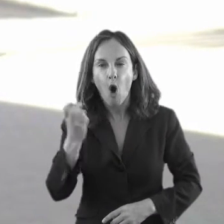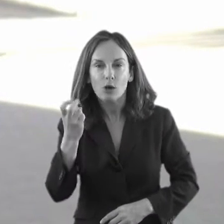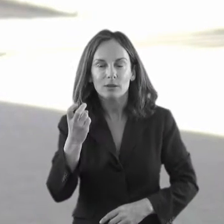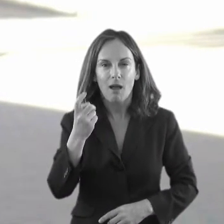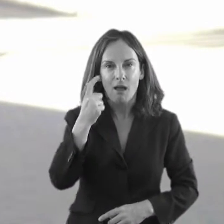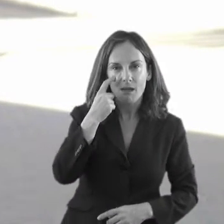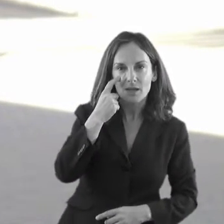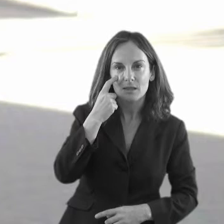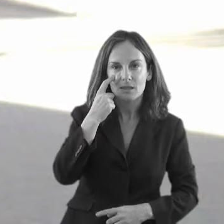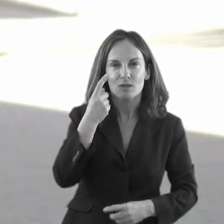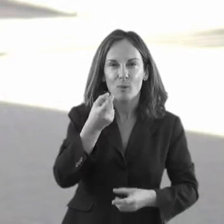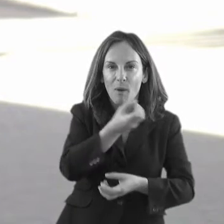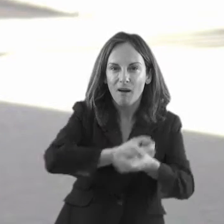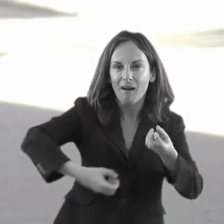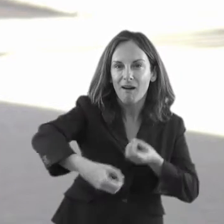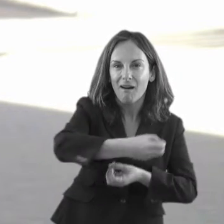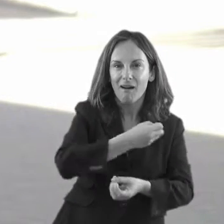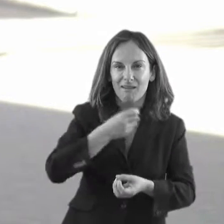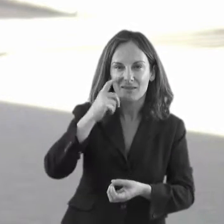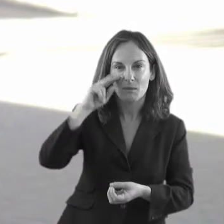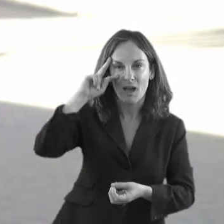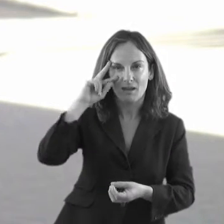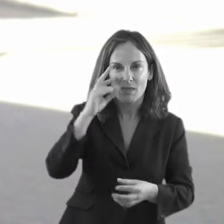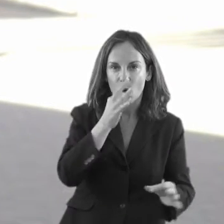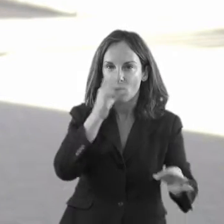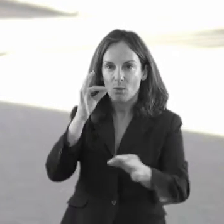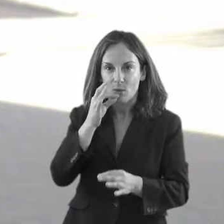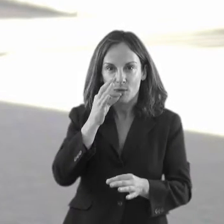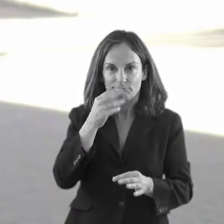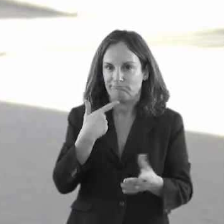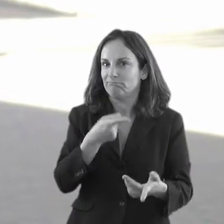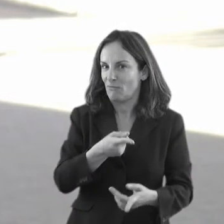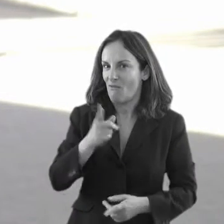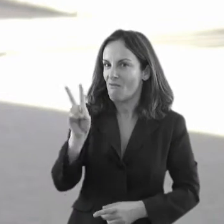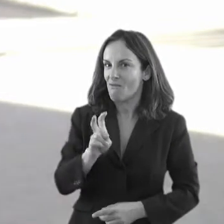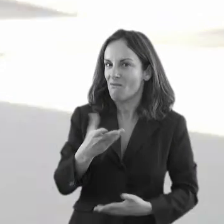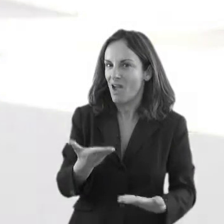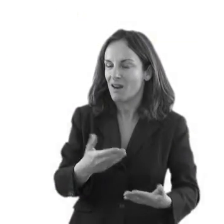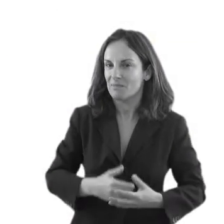Jo penso que aquestes jornades, la part que jo he participat, van en aquesta línia.